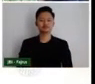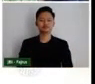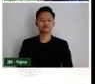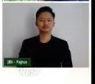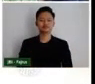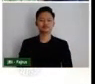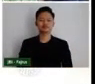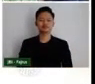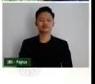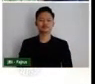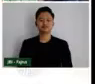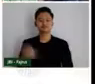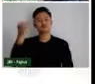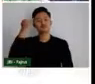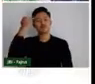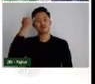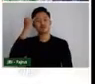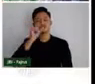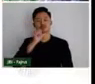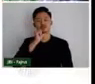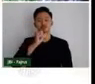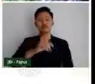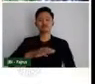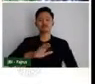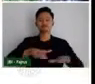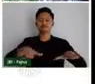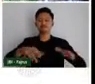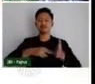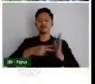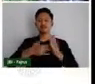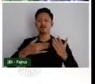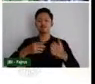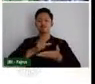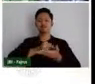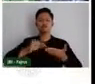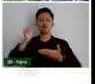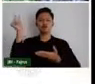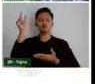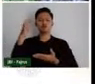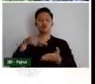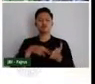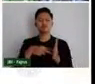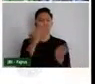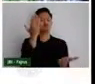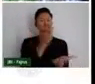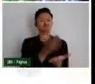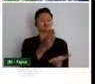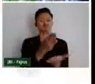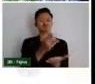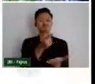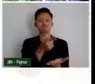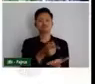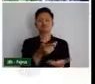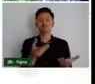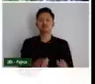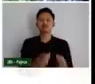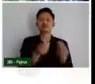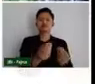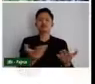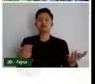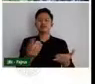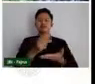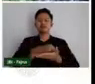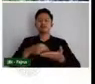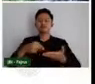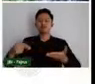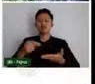pengetahuan bagi peserta didik. Ini artinya di sini sekolah umum itu tidak membatasi hanya diberikan kepada sekolah-sekolah bagi